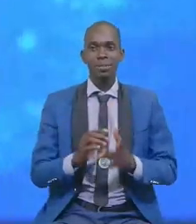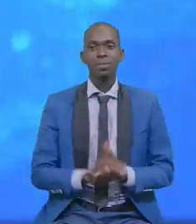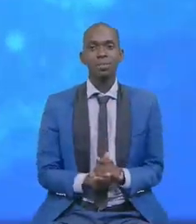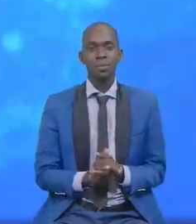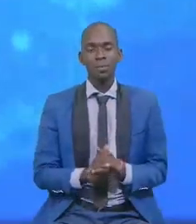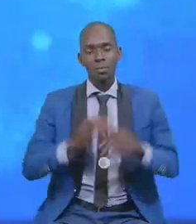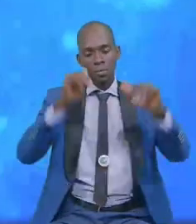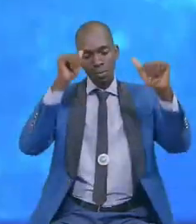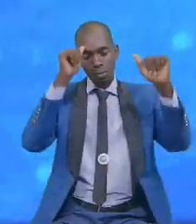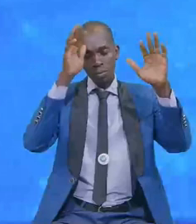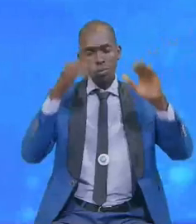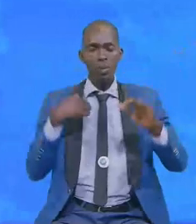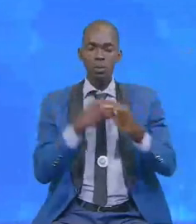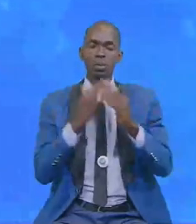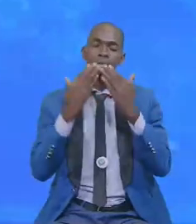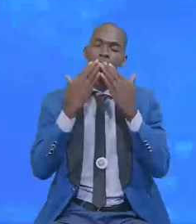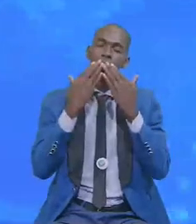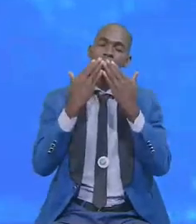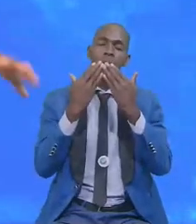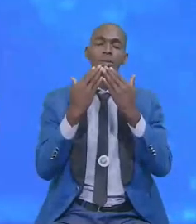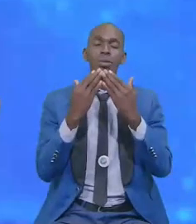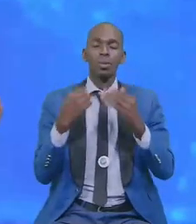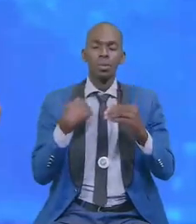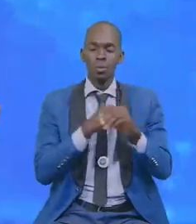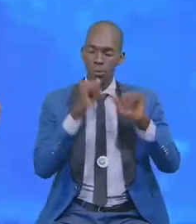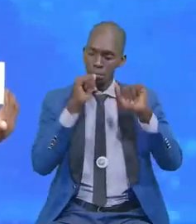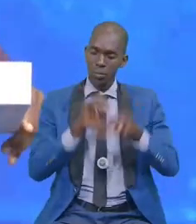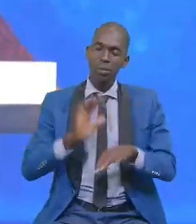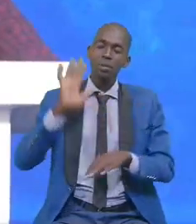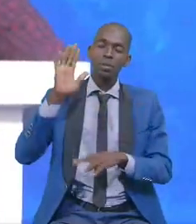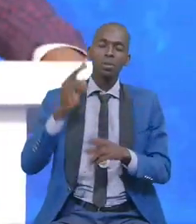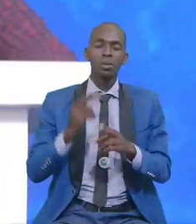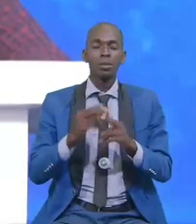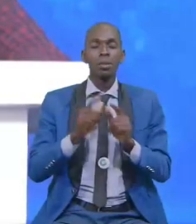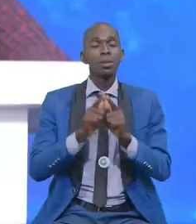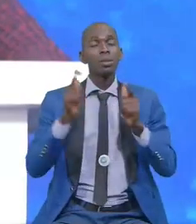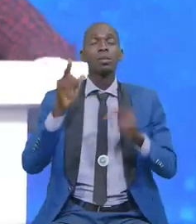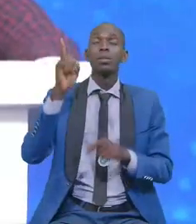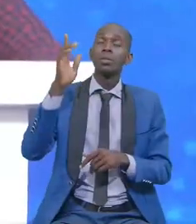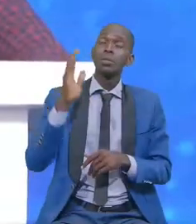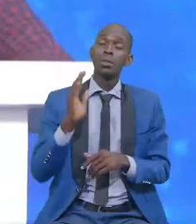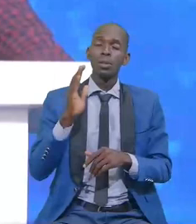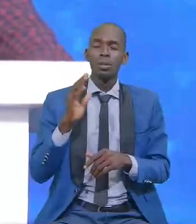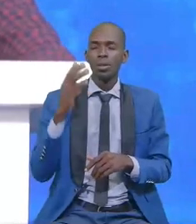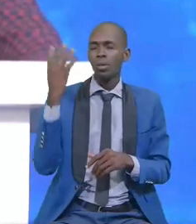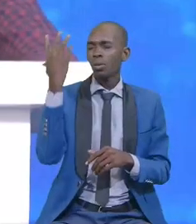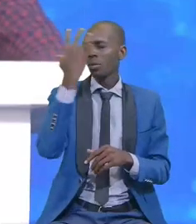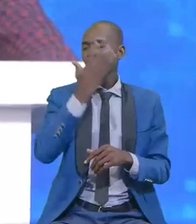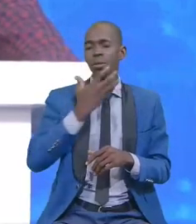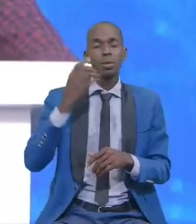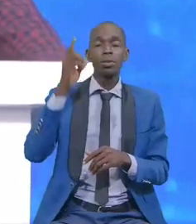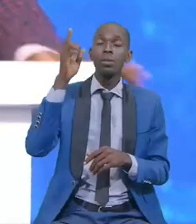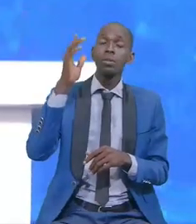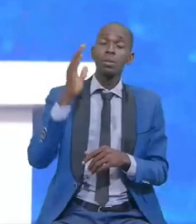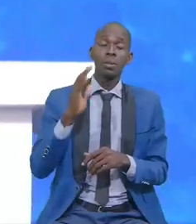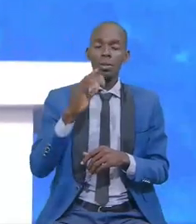Une parole de prière avant que nous commencions. Père, nous te remercions, nous bénissons ton nom, grand Dieu. Dieu glorieux,